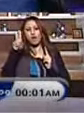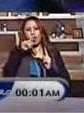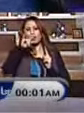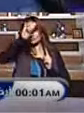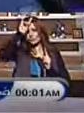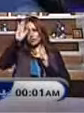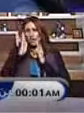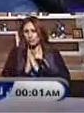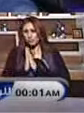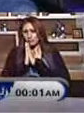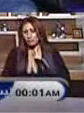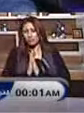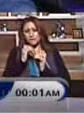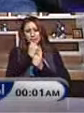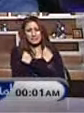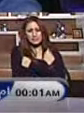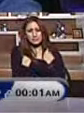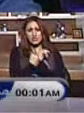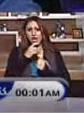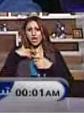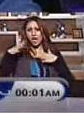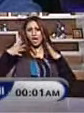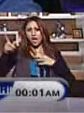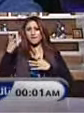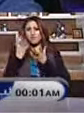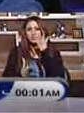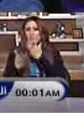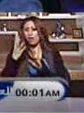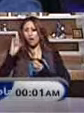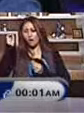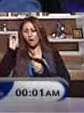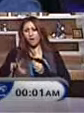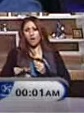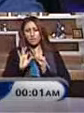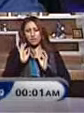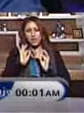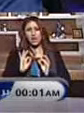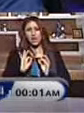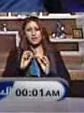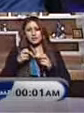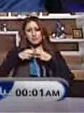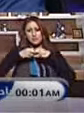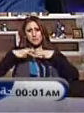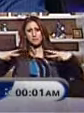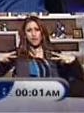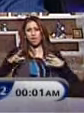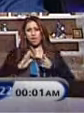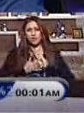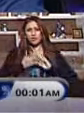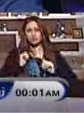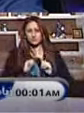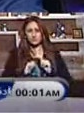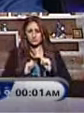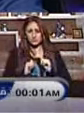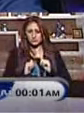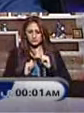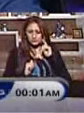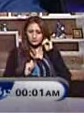ابتي يا ابتي الكافر الجحد ماذا يقول له ل لم تنتهي لارجمنك واهجرني